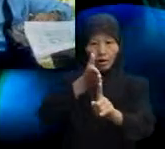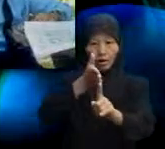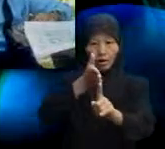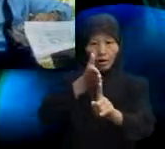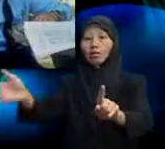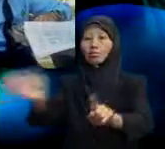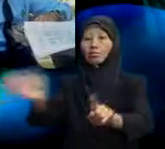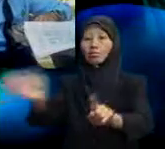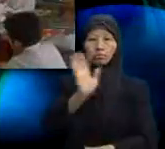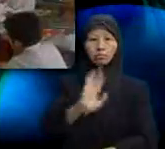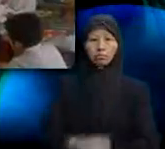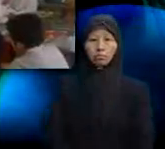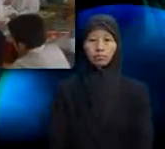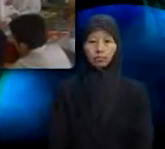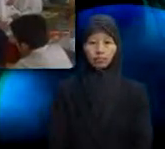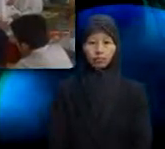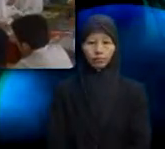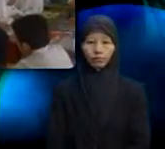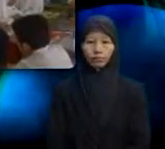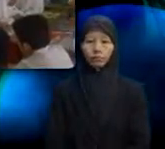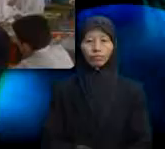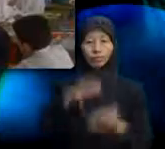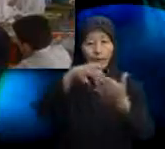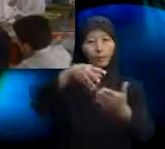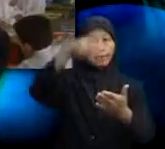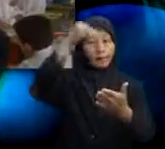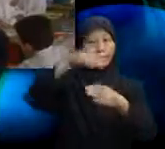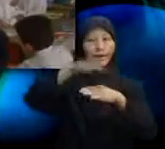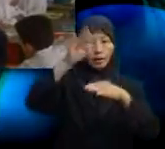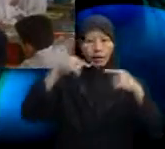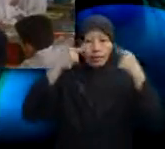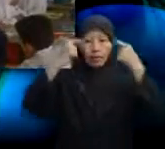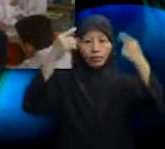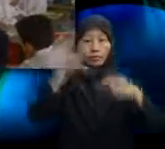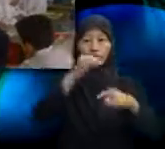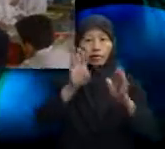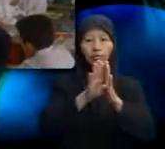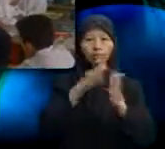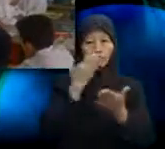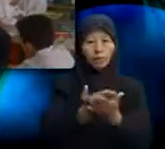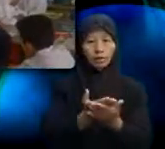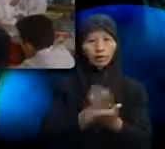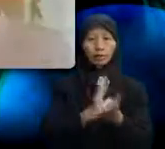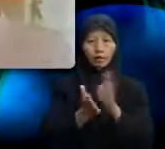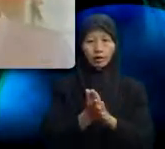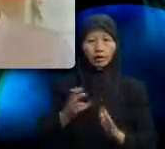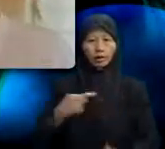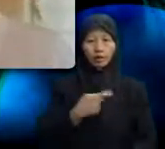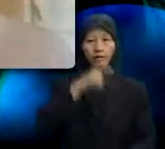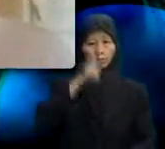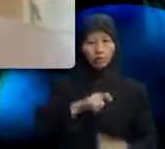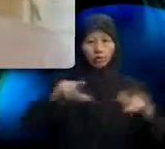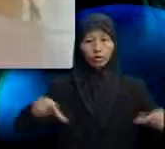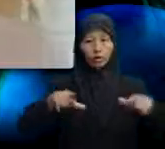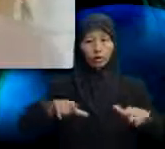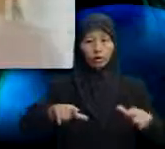ke mana-mana. Supaya pembelajaran kita lebih berjaya dan berkesan, maka hendaklah